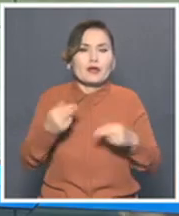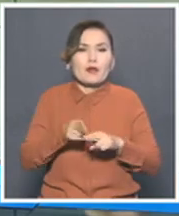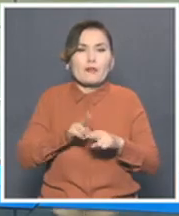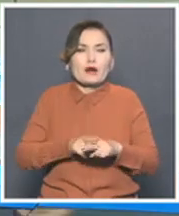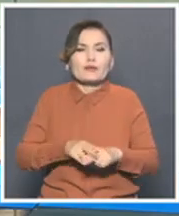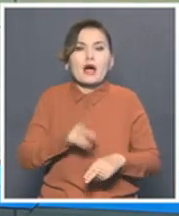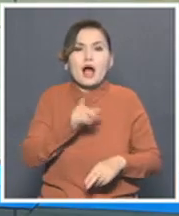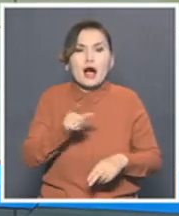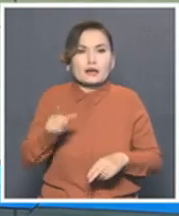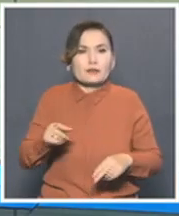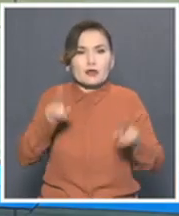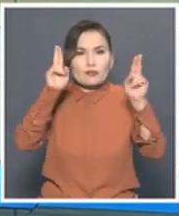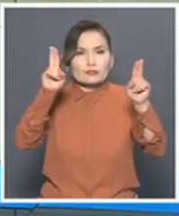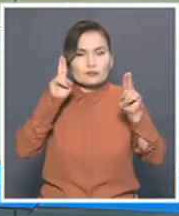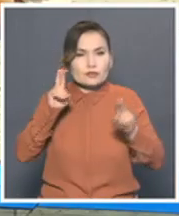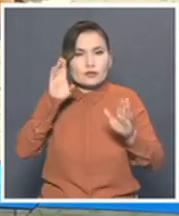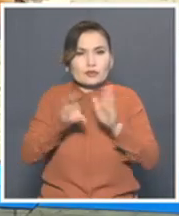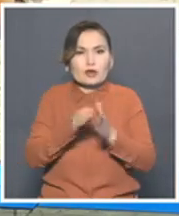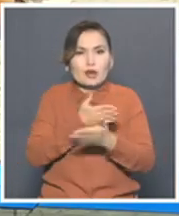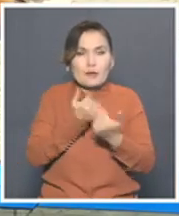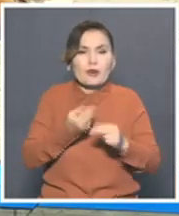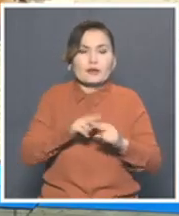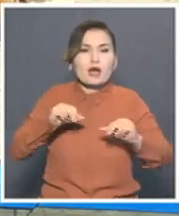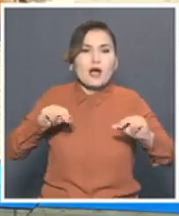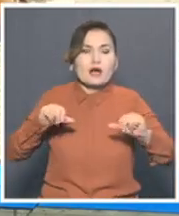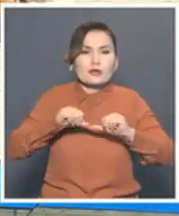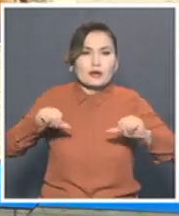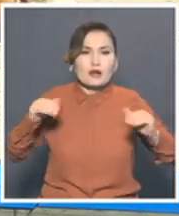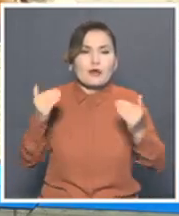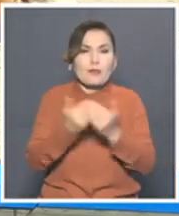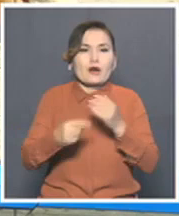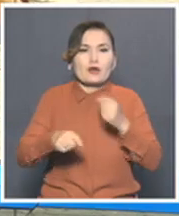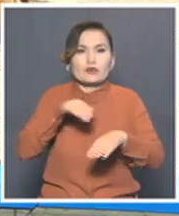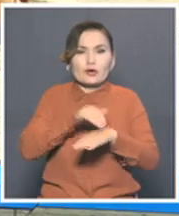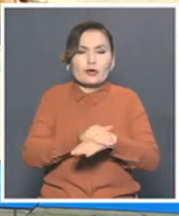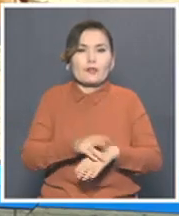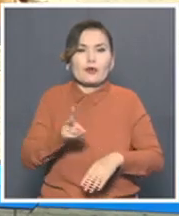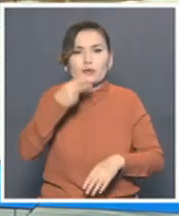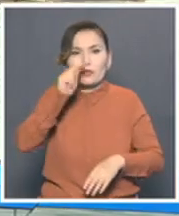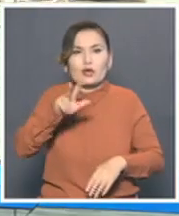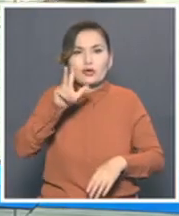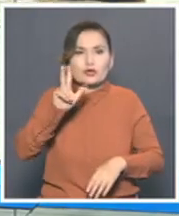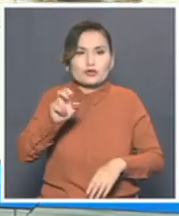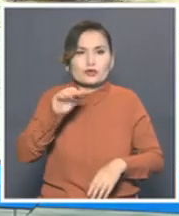жеке аумақтарда да сақталмай отыр. Карантин талабын бұзған кәсіп иесіне 300 мың теңгеден астам айыппұл